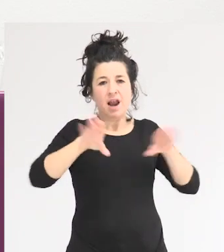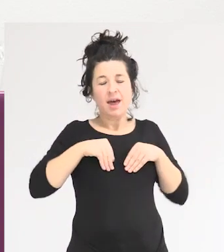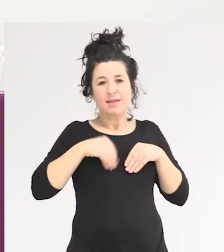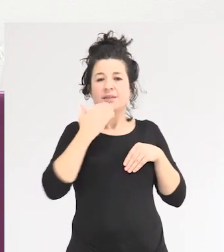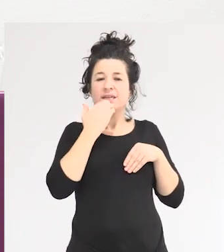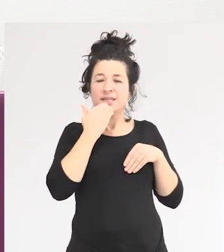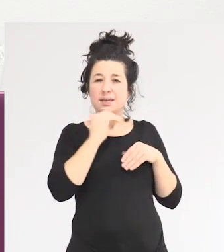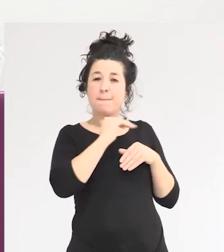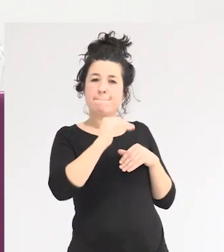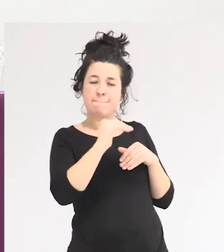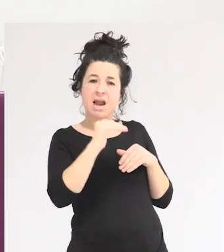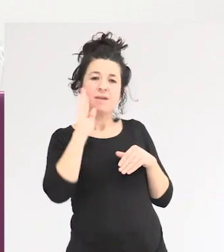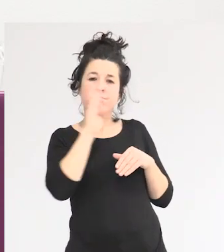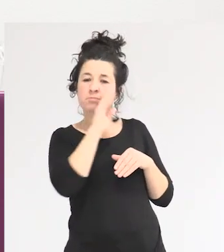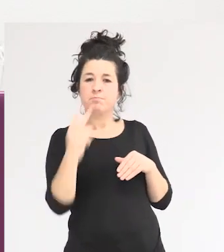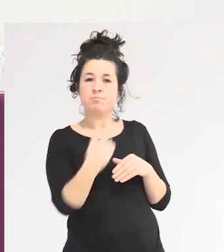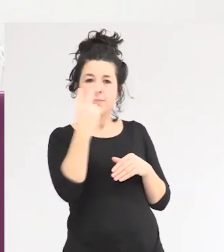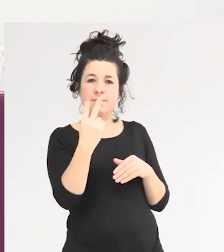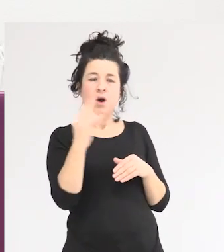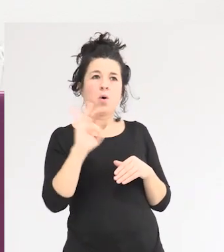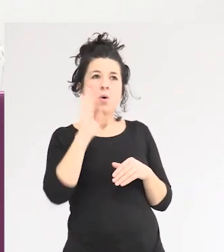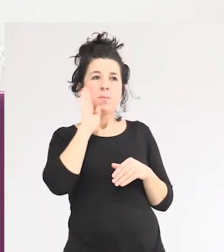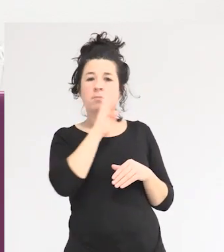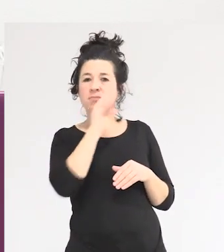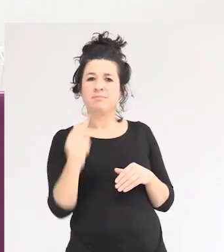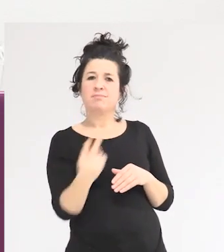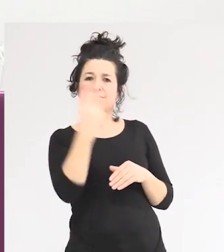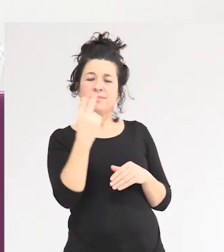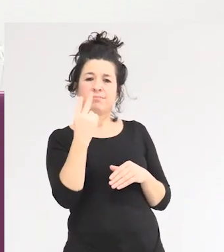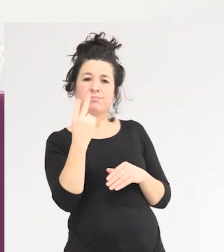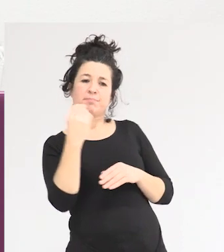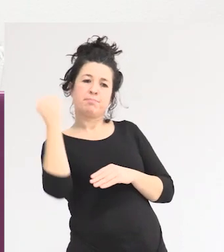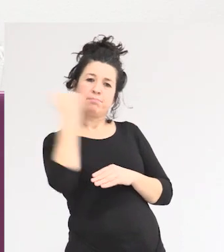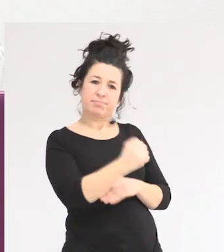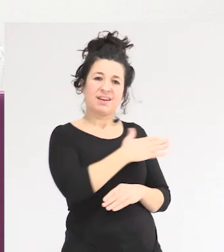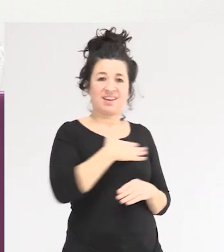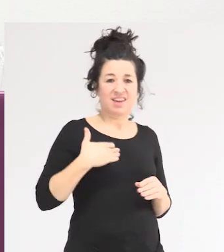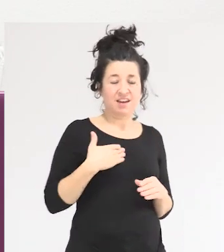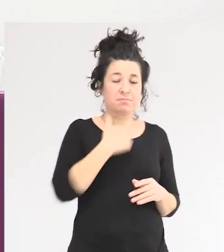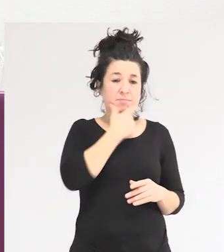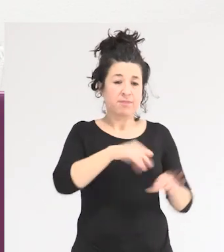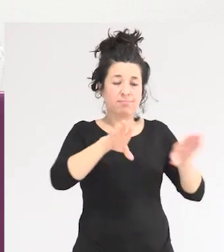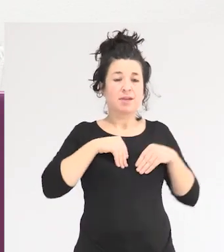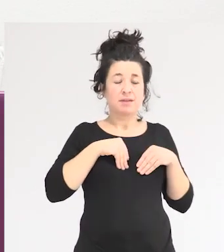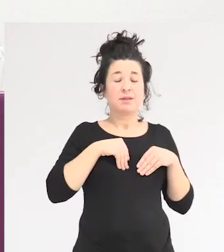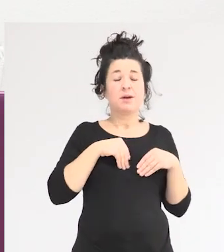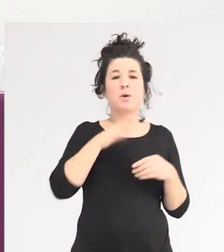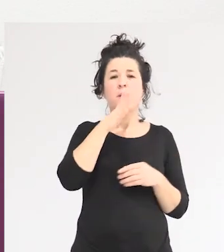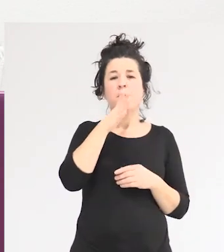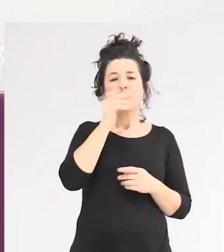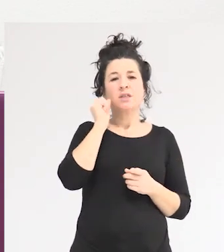orde batek bai hil egin nahi duela bere alaba, bai? Orduan, batzutan pentsatzen dut ere,